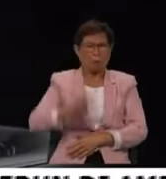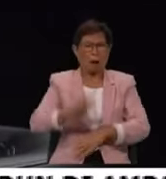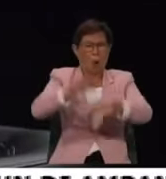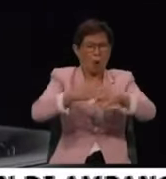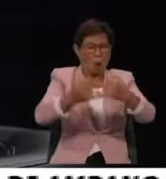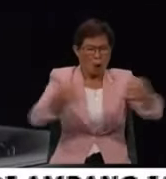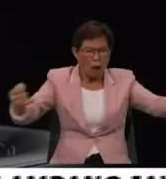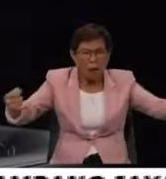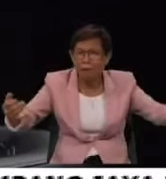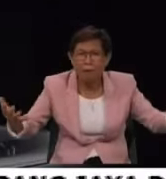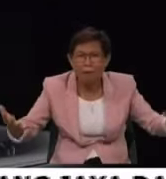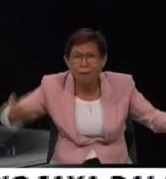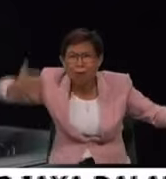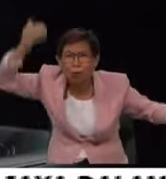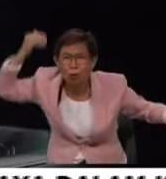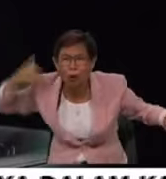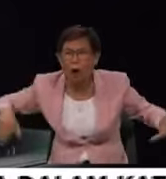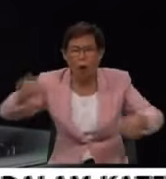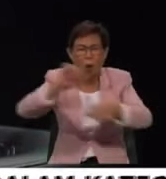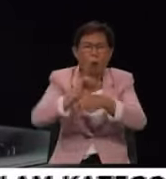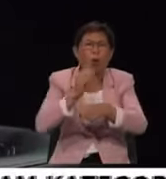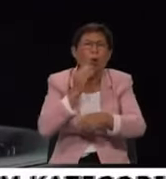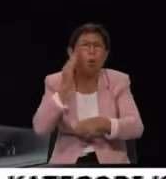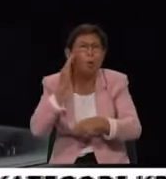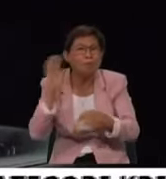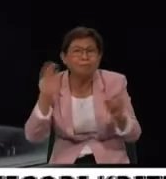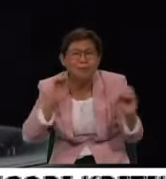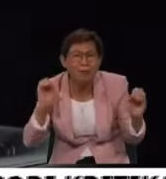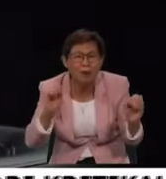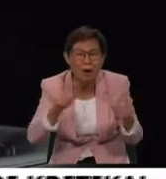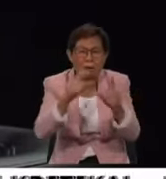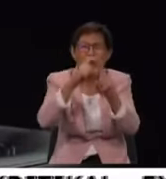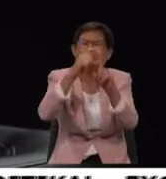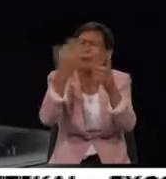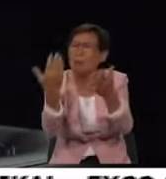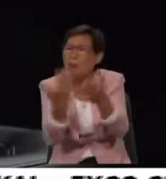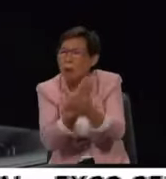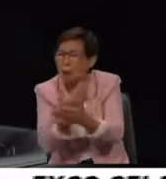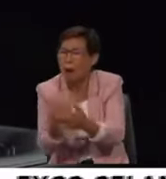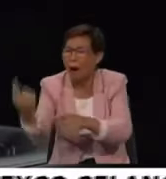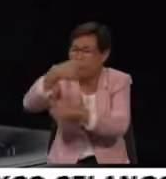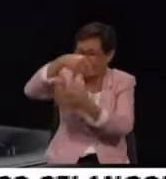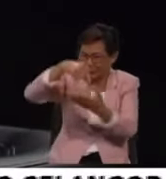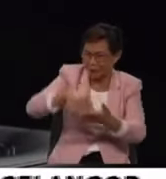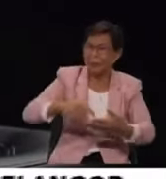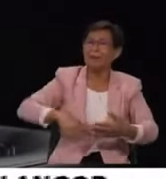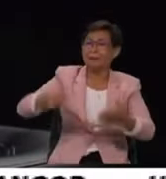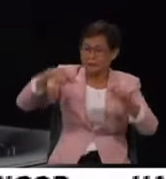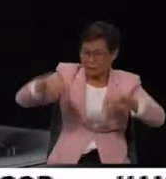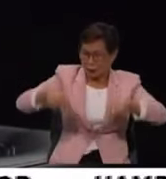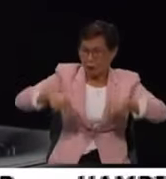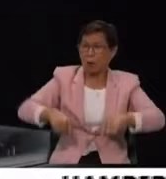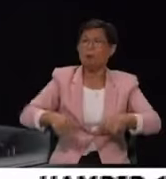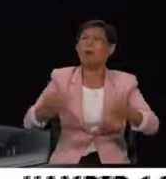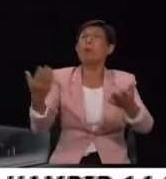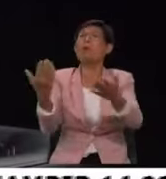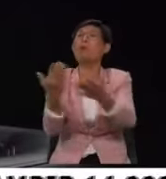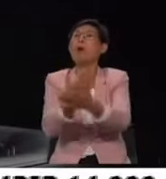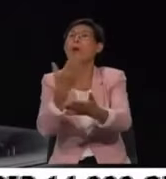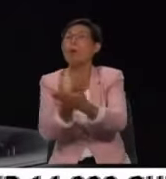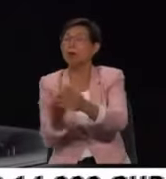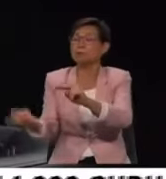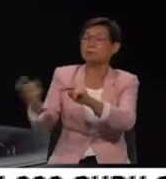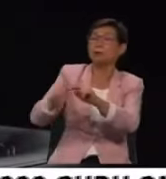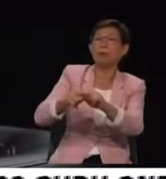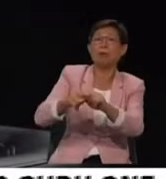ah lihat pendekatan working from home. Tak pernah dengar pun ayat baru, perkataan baru. Dan hari ini kita dah ada satu kaedah baru dengan